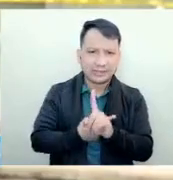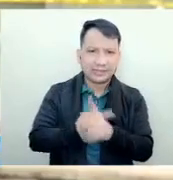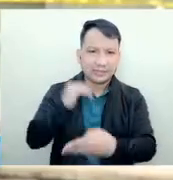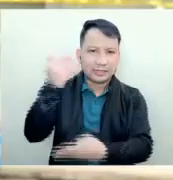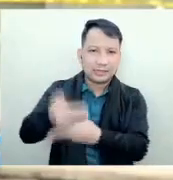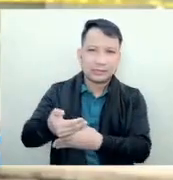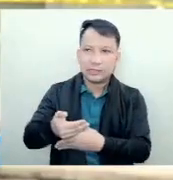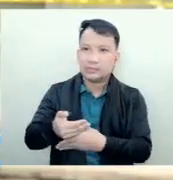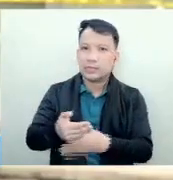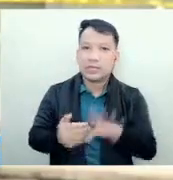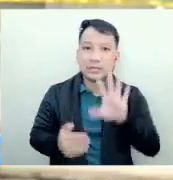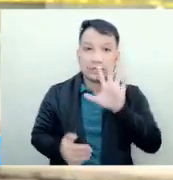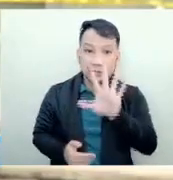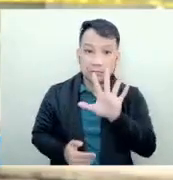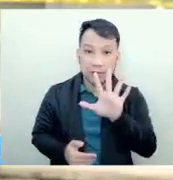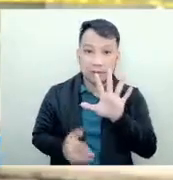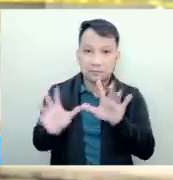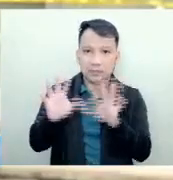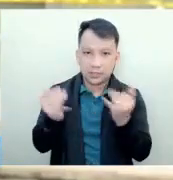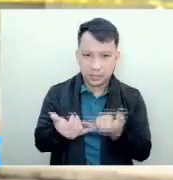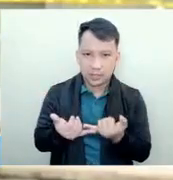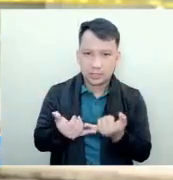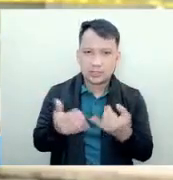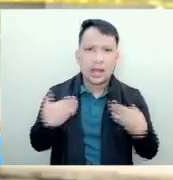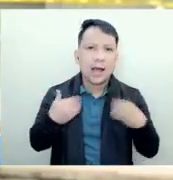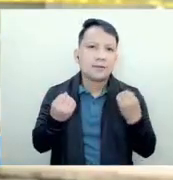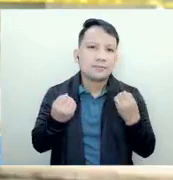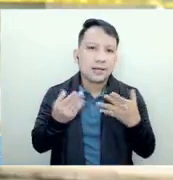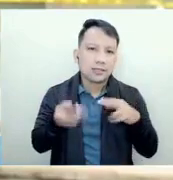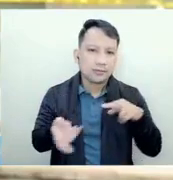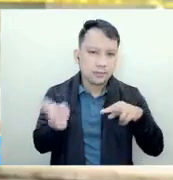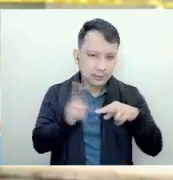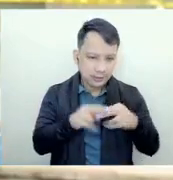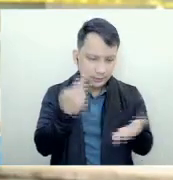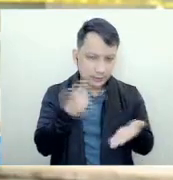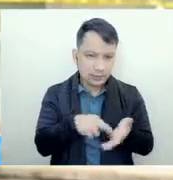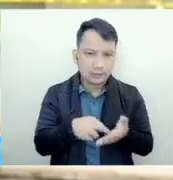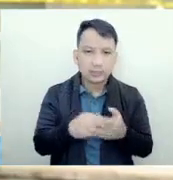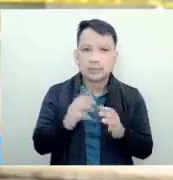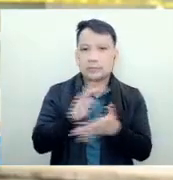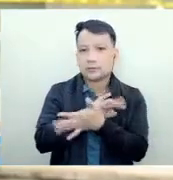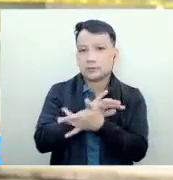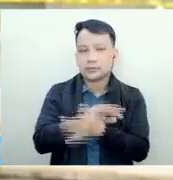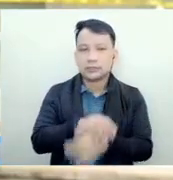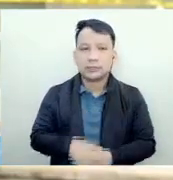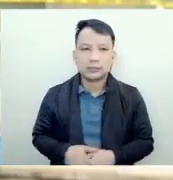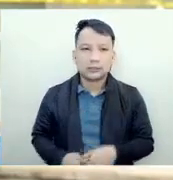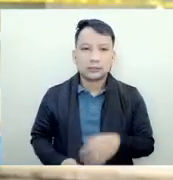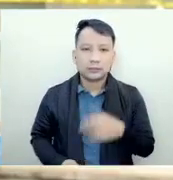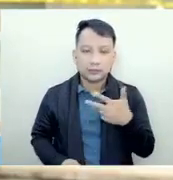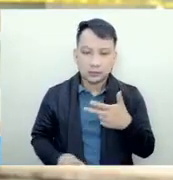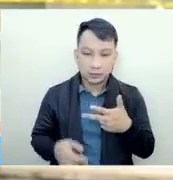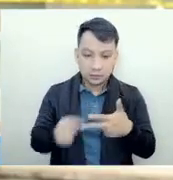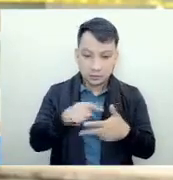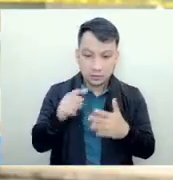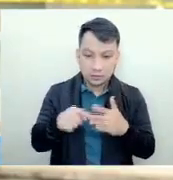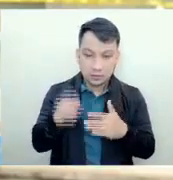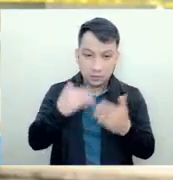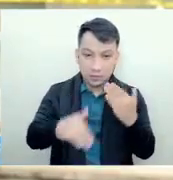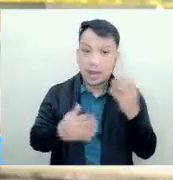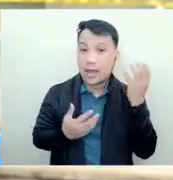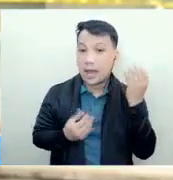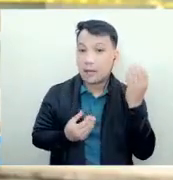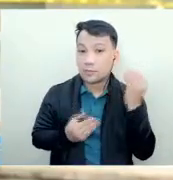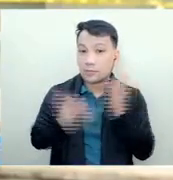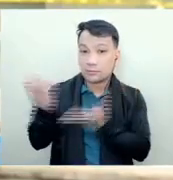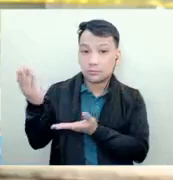dito sa Iloilo City na nagkapagtala ng napakataas ng kaso ng COVID-19. At pangatlo nga, yung update sa hinihingi nilang supply